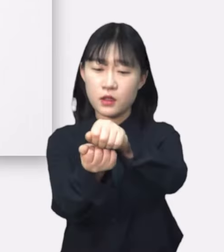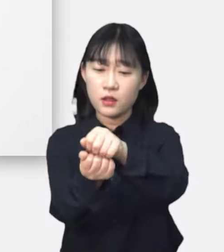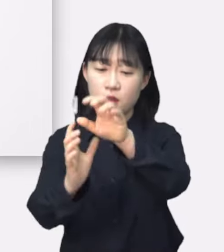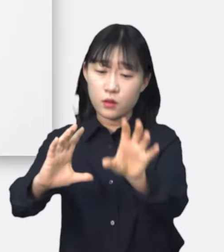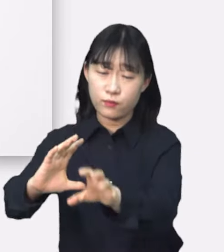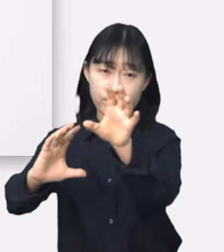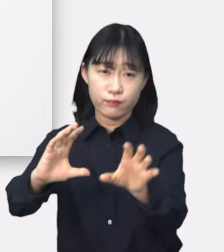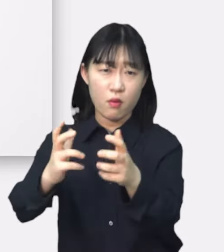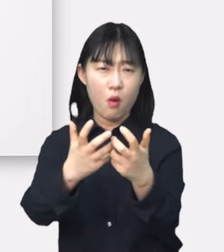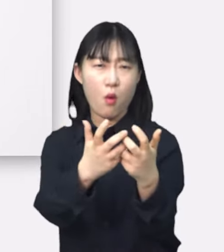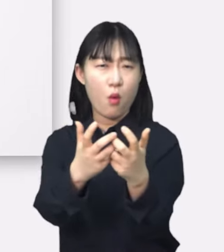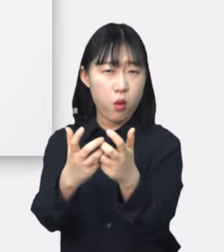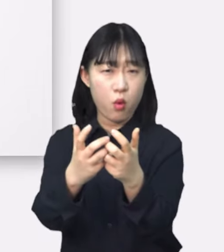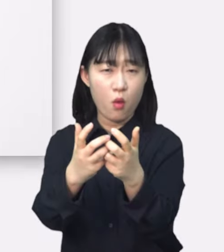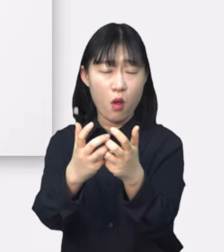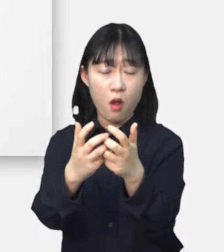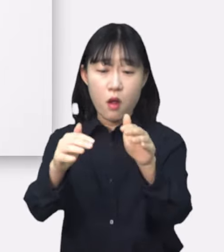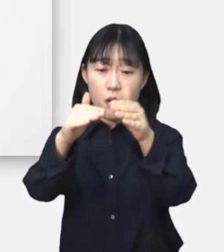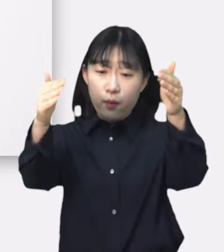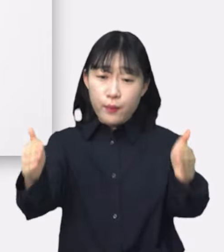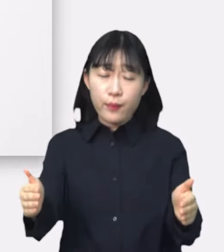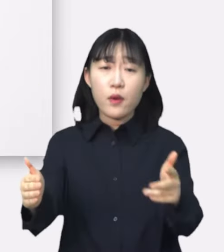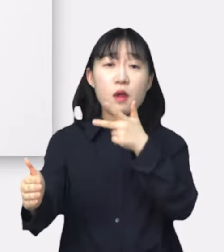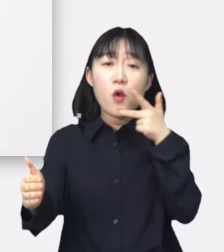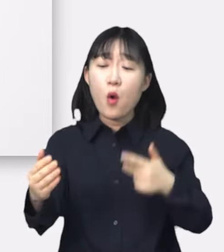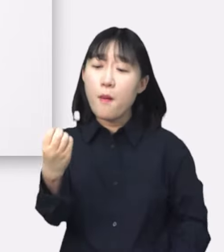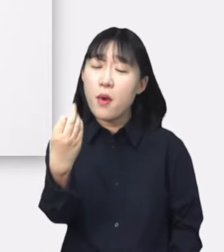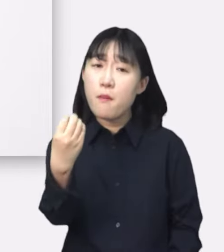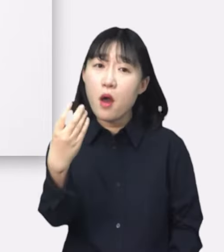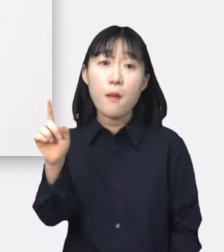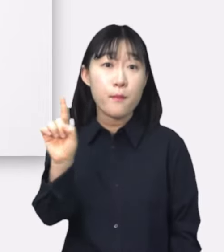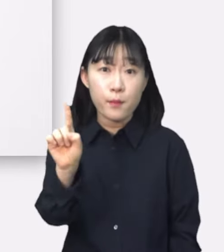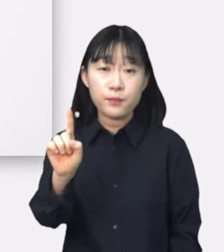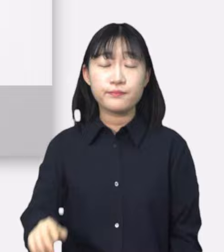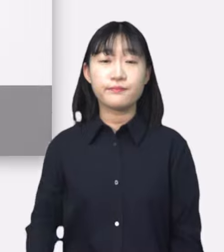동결 관련 에러 코드, 동결 발생 위치